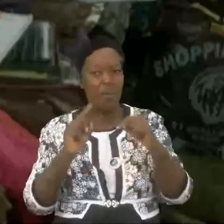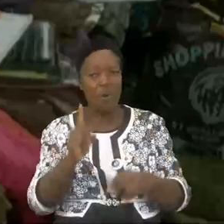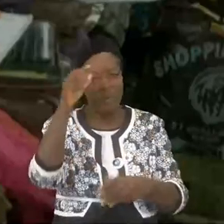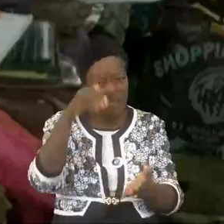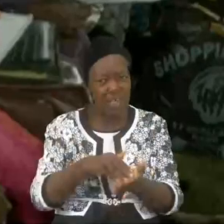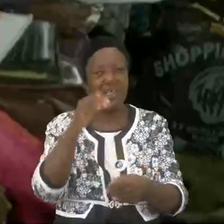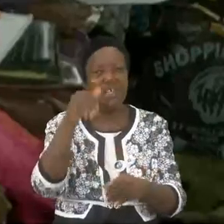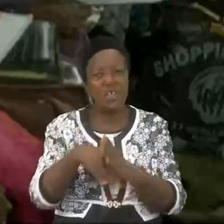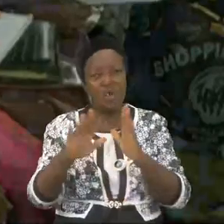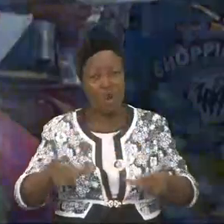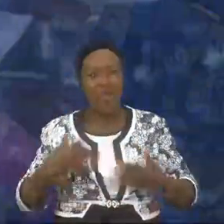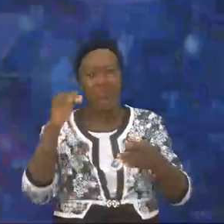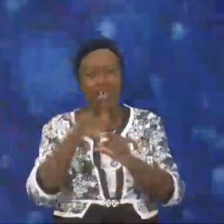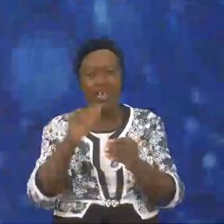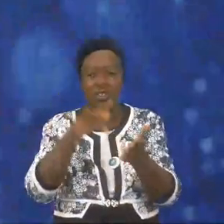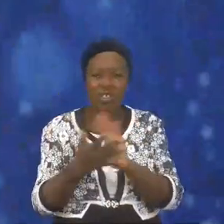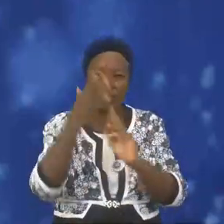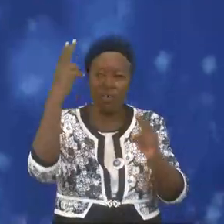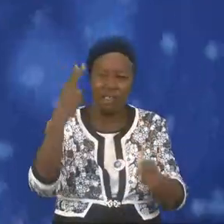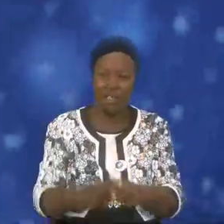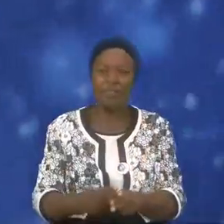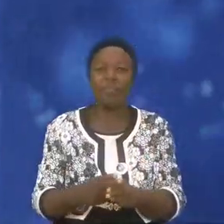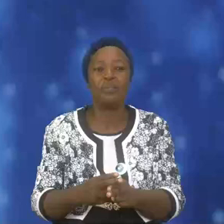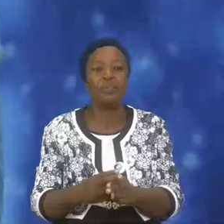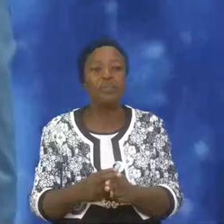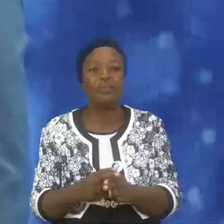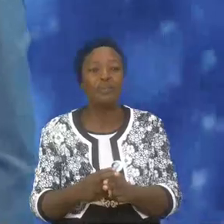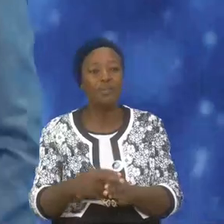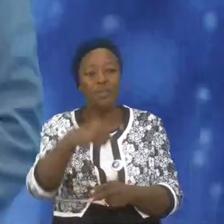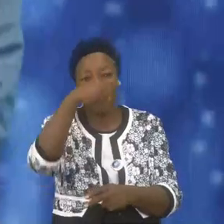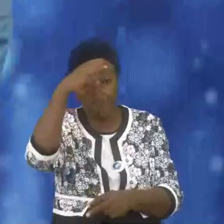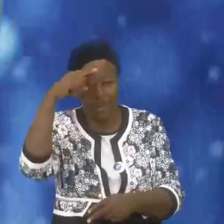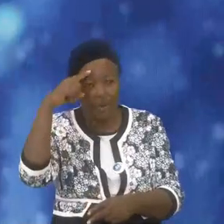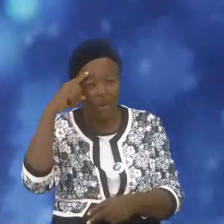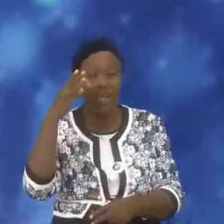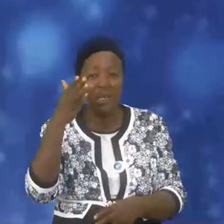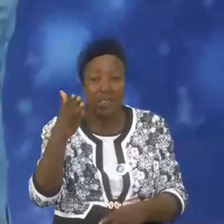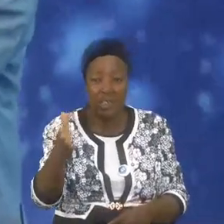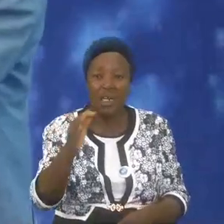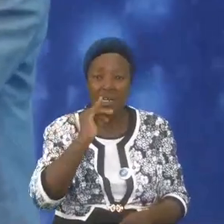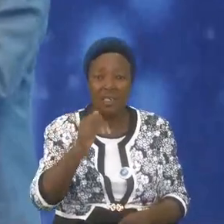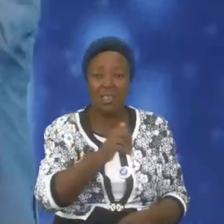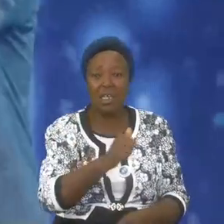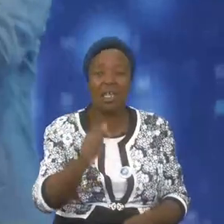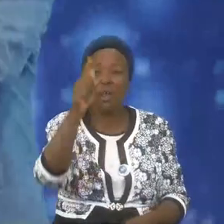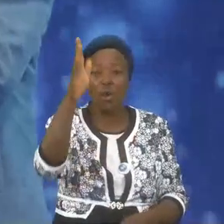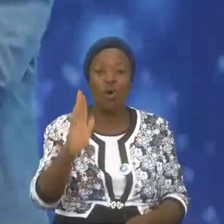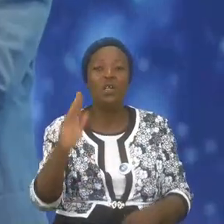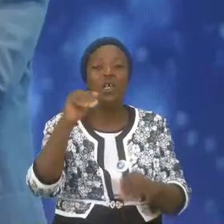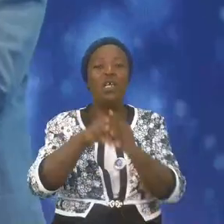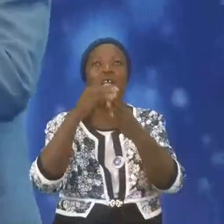reviendra dans ta vie au nom de Jésus. Parce qu'il y a dans les cieux un